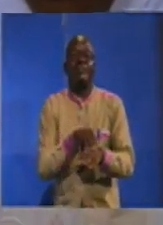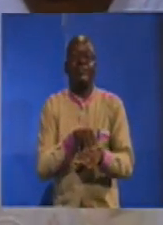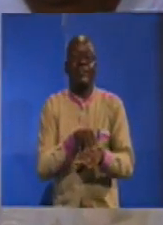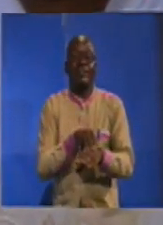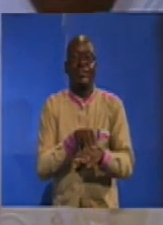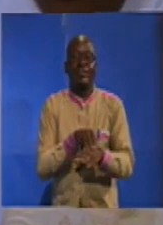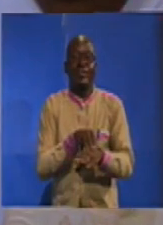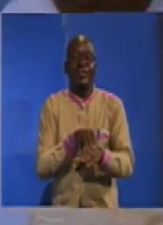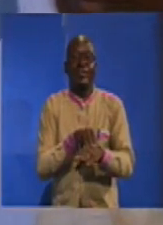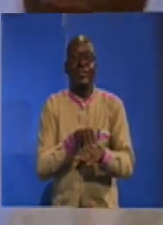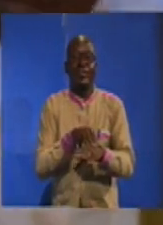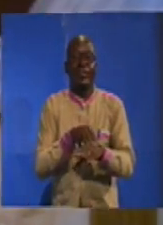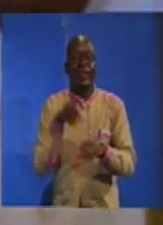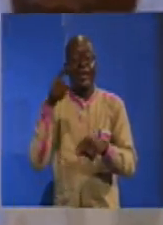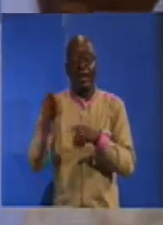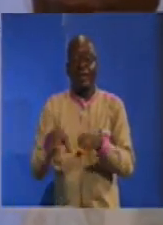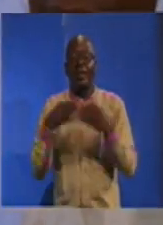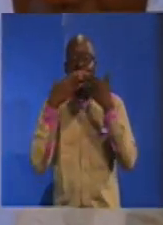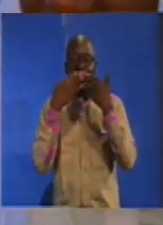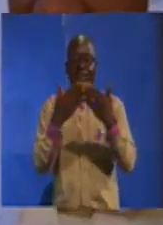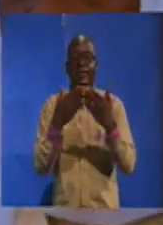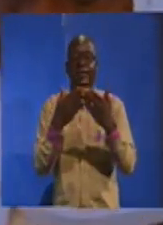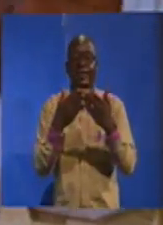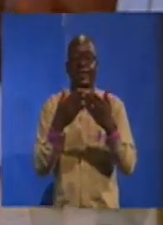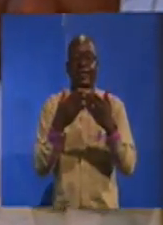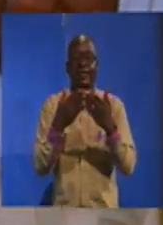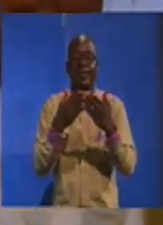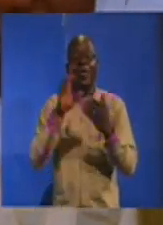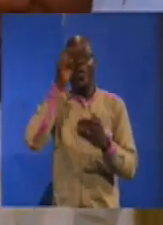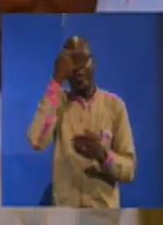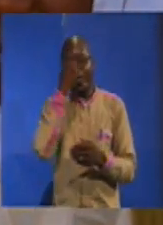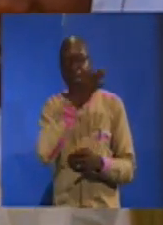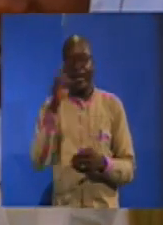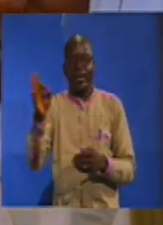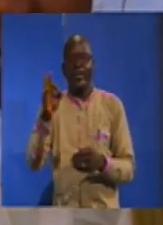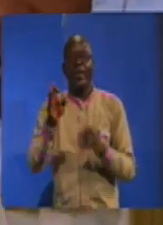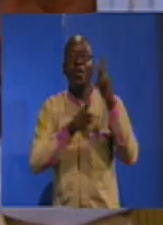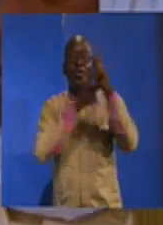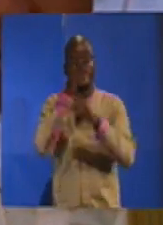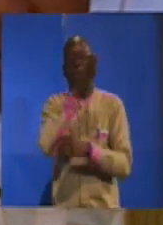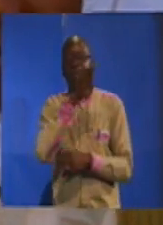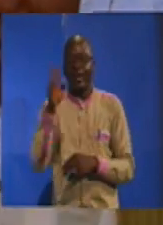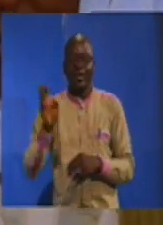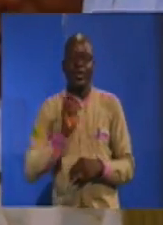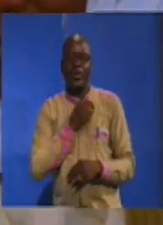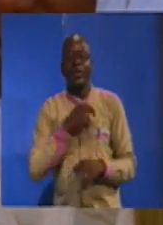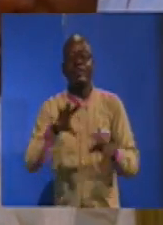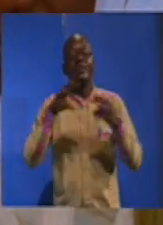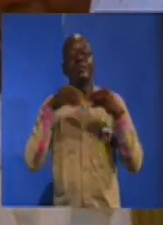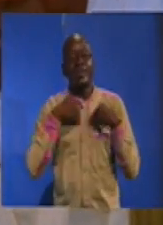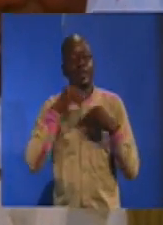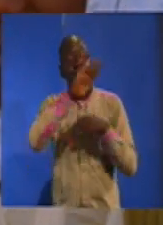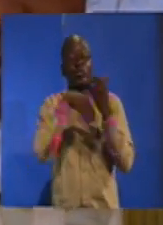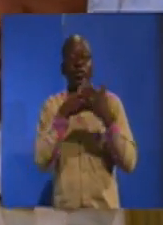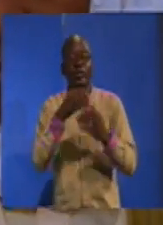encore une fois, mes remerciements au gouvernement burkinabé, au peuple burkinabé, pour les avoir acceptés pendant toutes ces